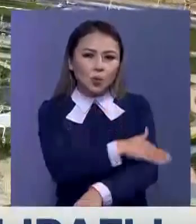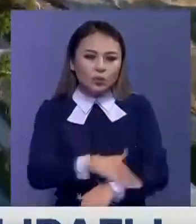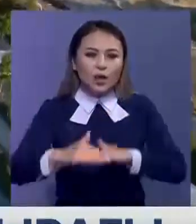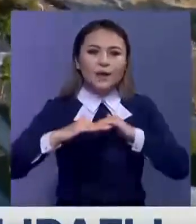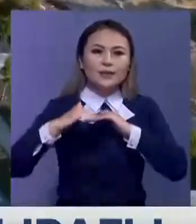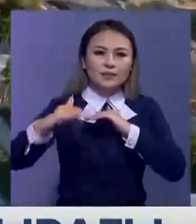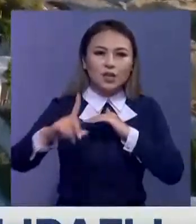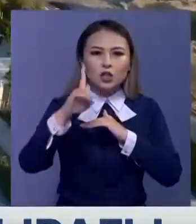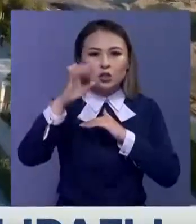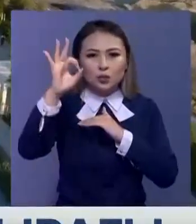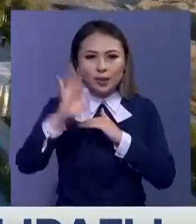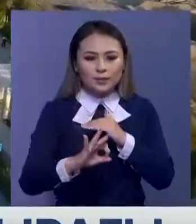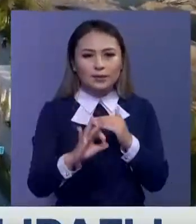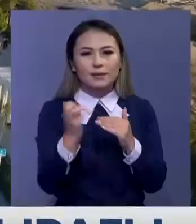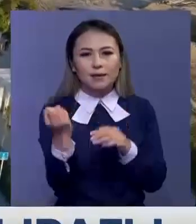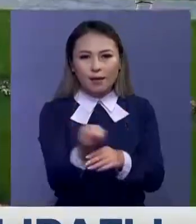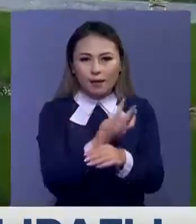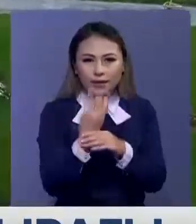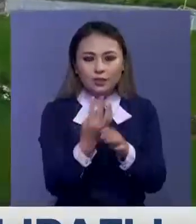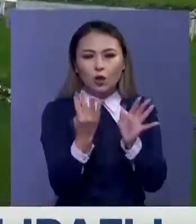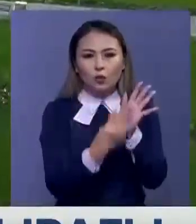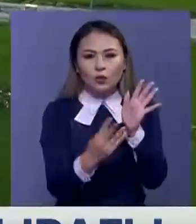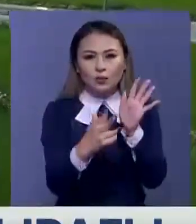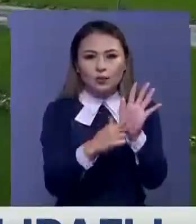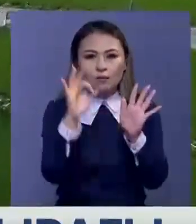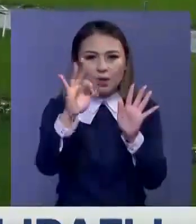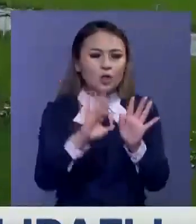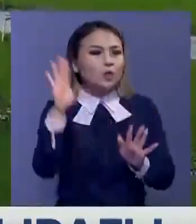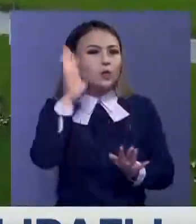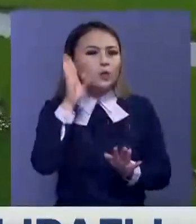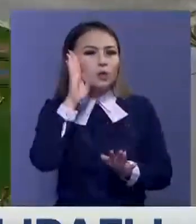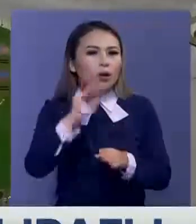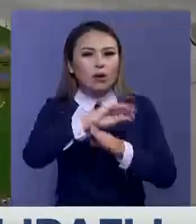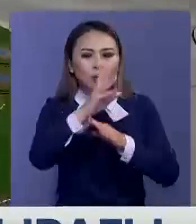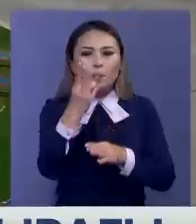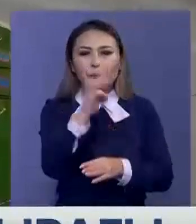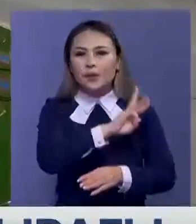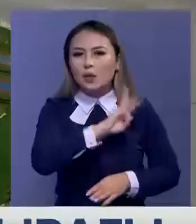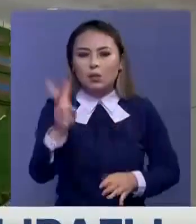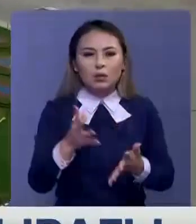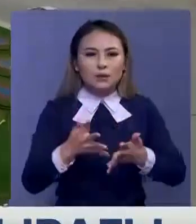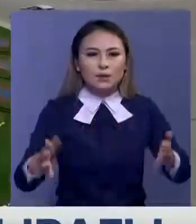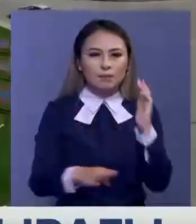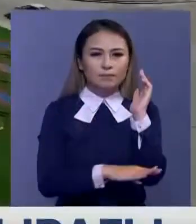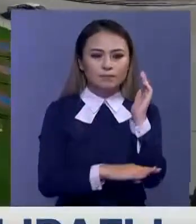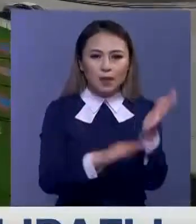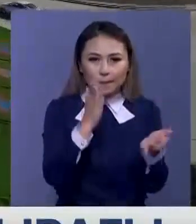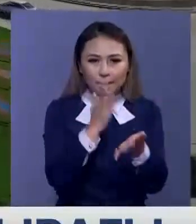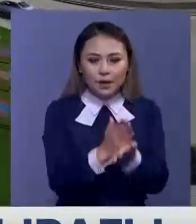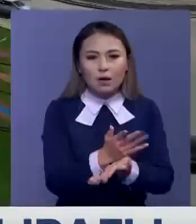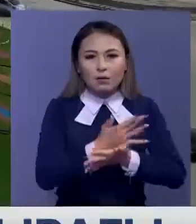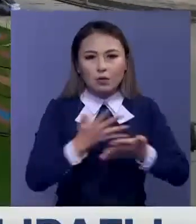төселеді, 100% газ тартылып, 98% сумен қамтылады. Қазірдің өзінде миллионнан астам ағаш отырғызылды. Саябақтың